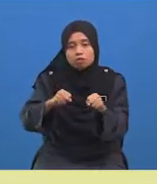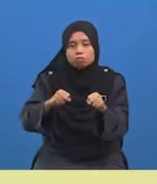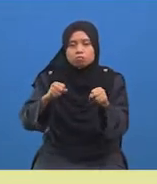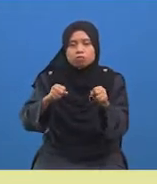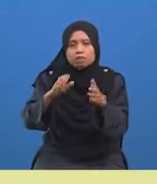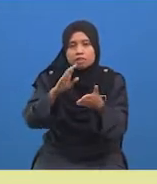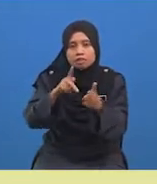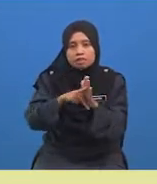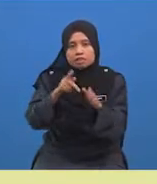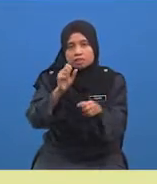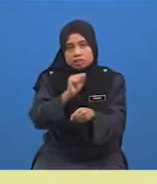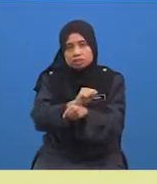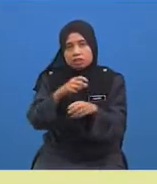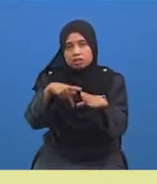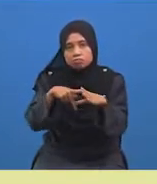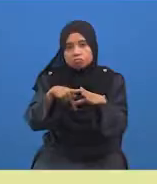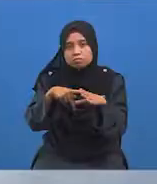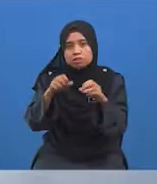persekitaran yang kondusif.